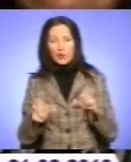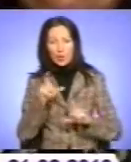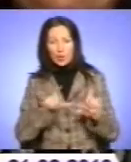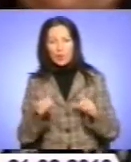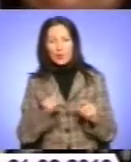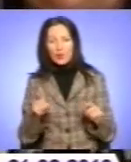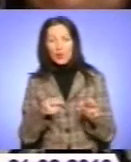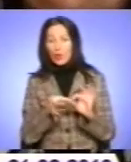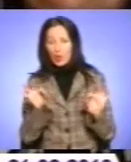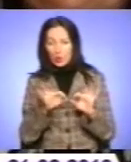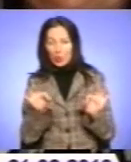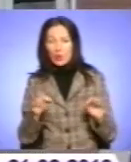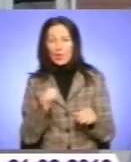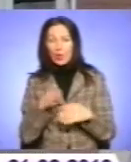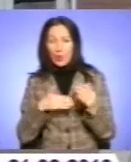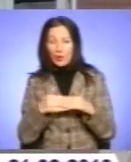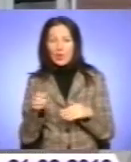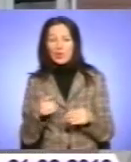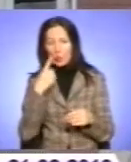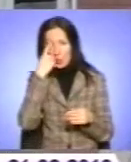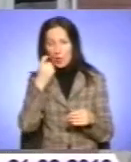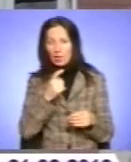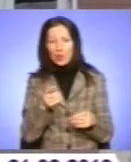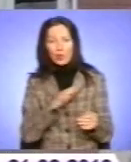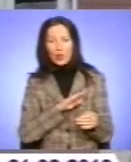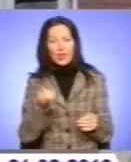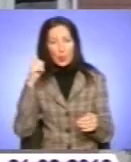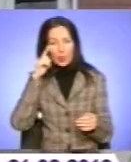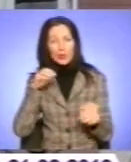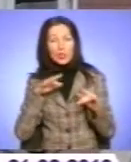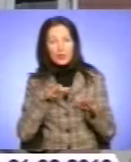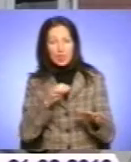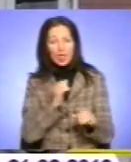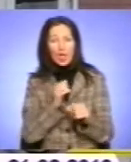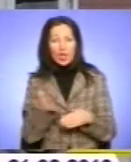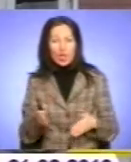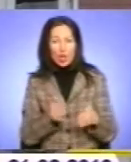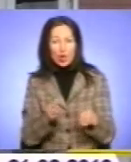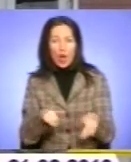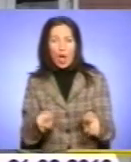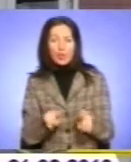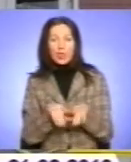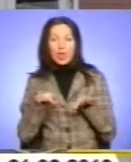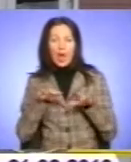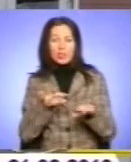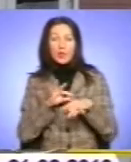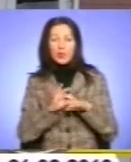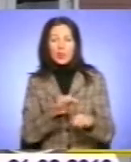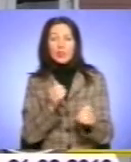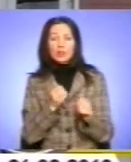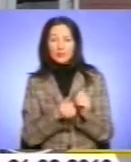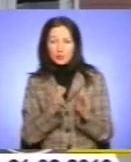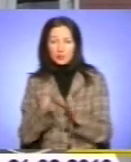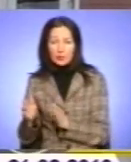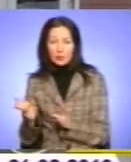від необдуманих вчинків на дорозі. Такі акції працівниками Державтоінспекції проводяться регулярно. Вони потрібні для того, щоб популяризувати